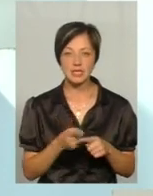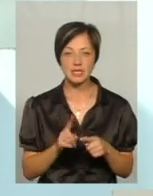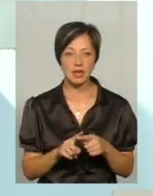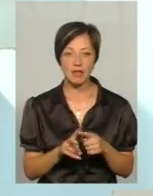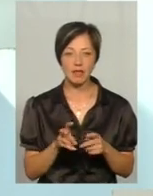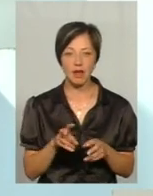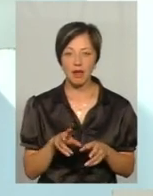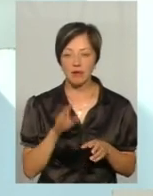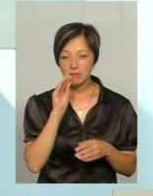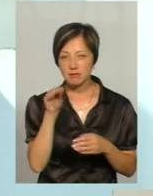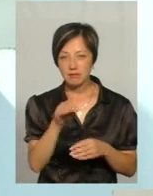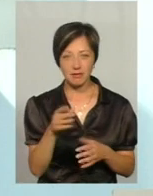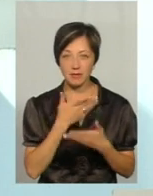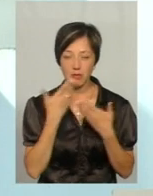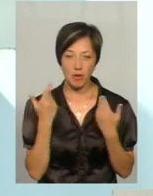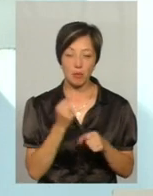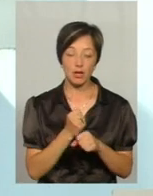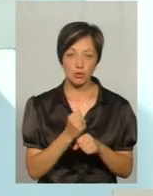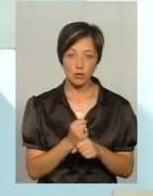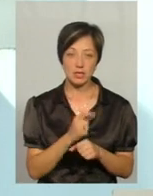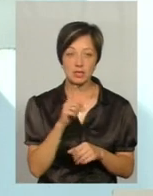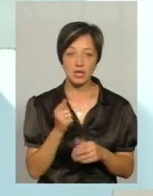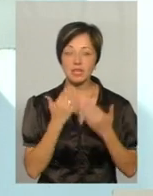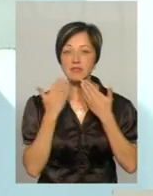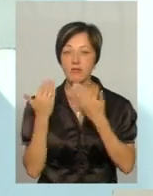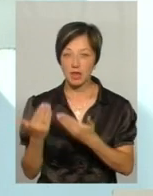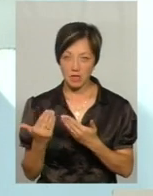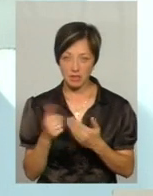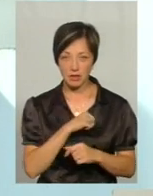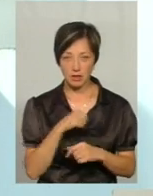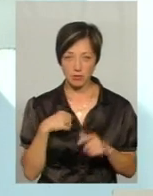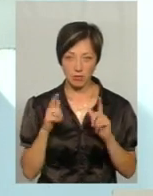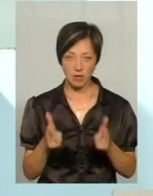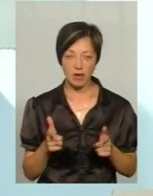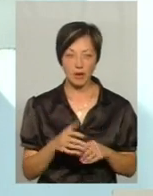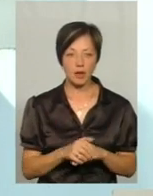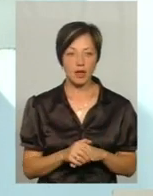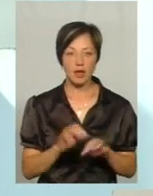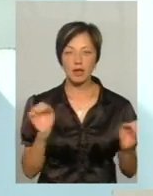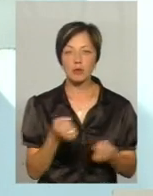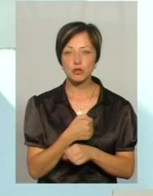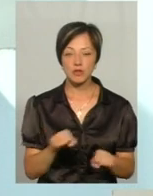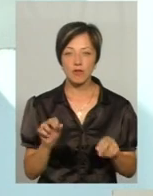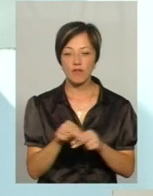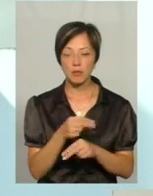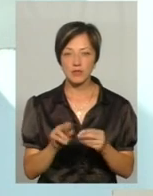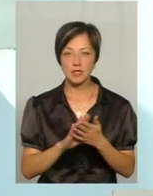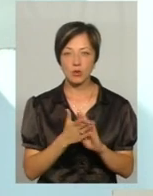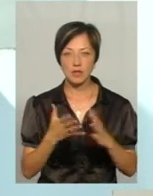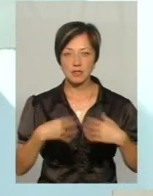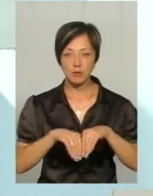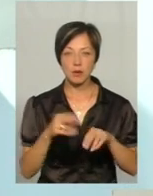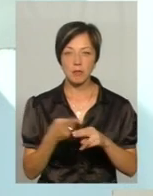іщейки, які ходять і виїскують. Вони працюють за добровільним зверненням. І взагалі неможливо виправити ситуацію в сім'ї